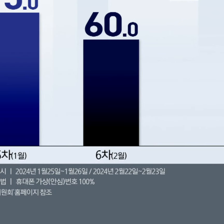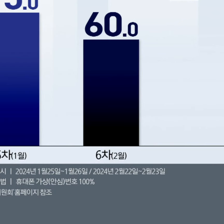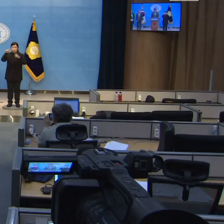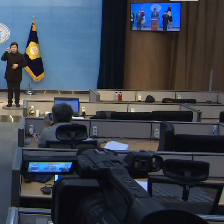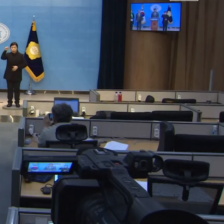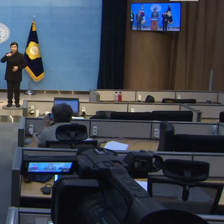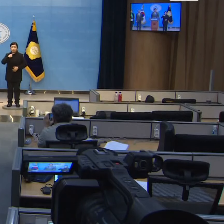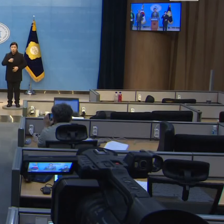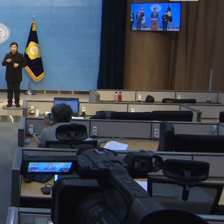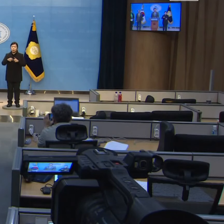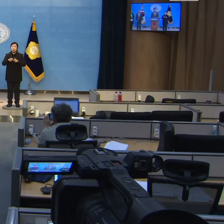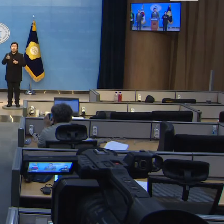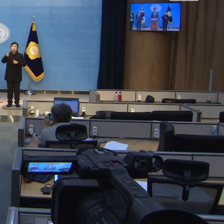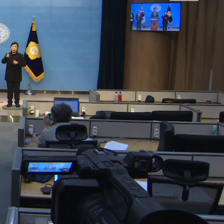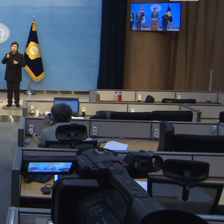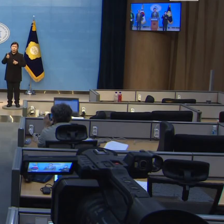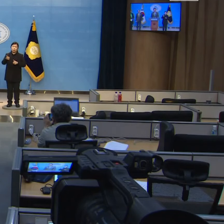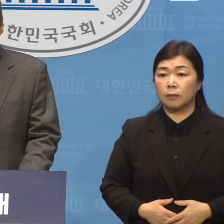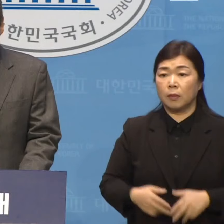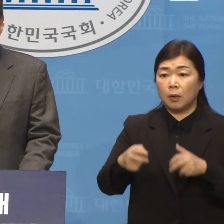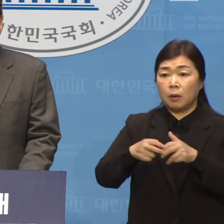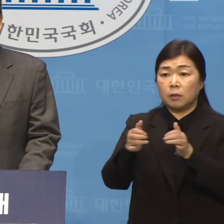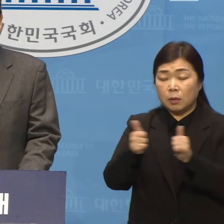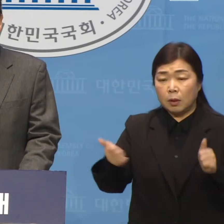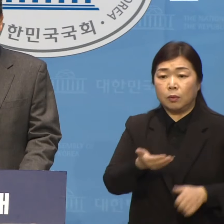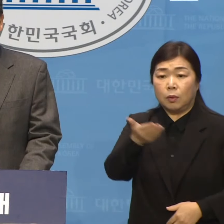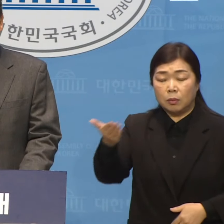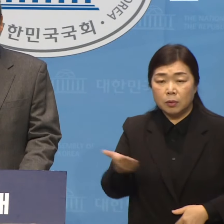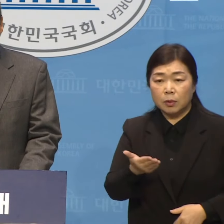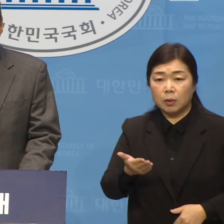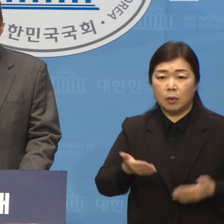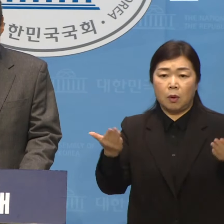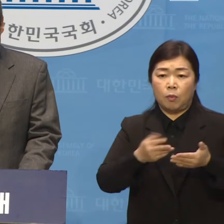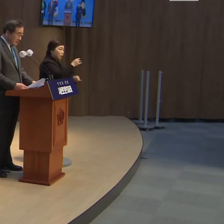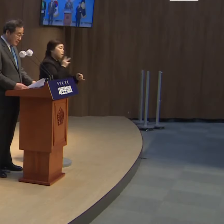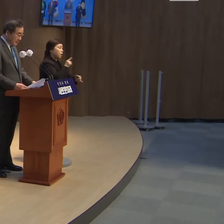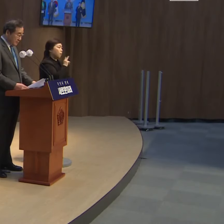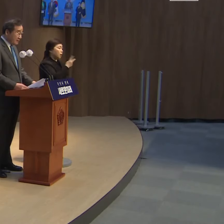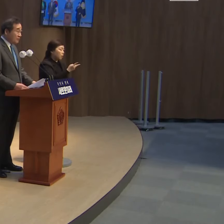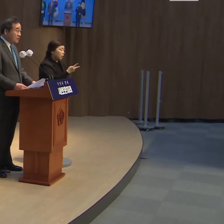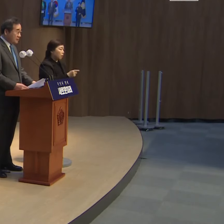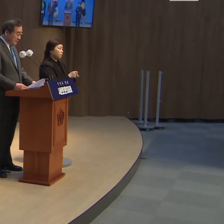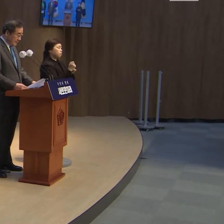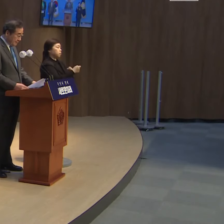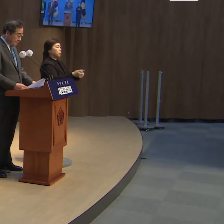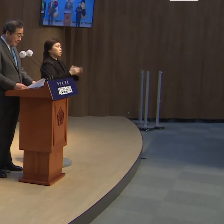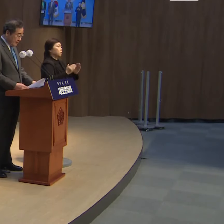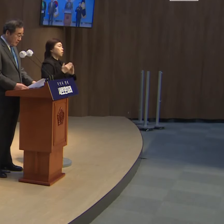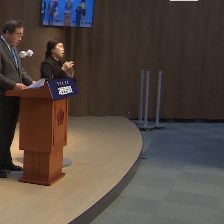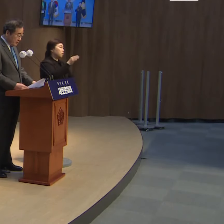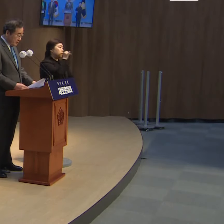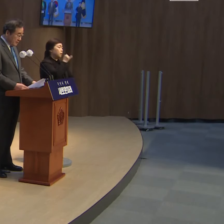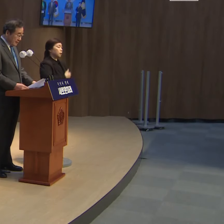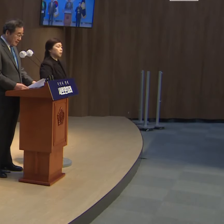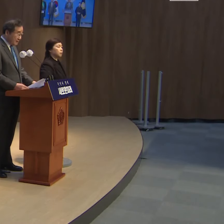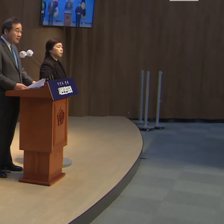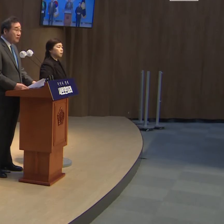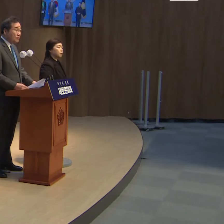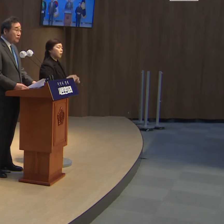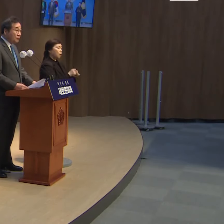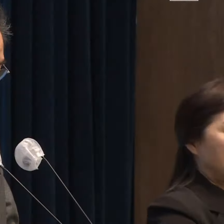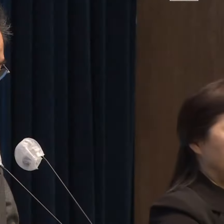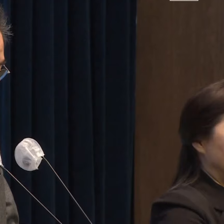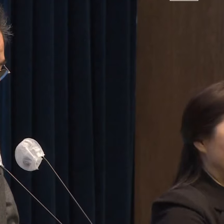급락했습니다. 새로운 미래 관계자는 이재명 민주당 대표의 비명 공천 학살이 호남 민심에도 영향을 주고